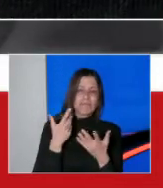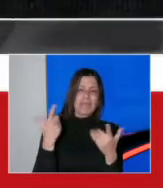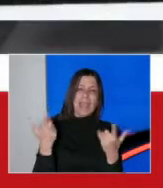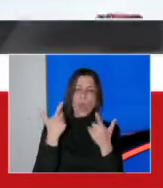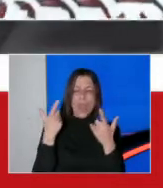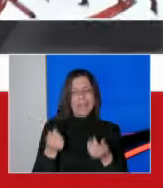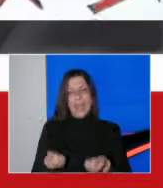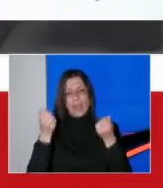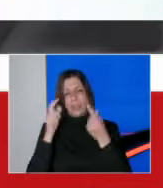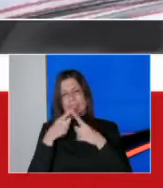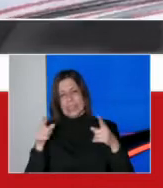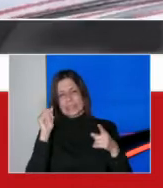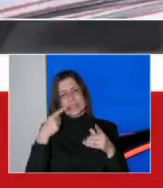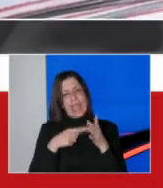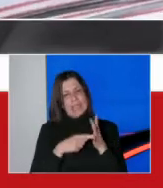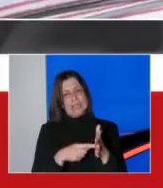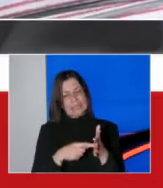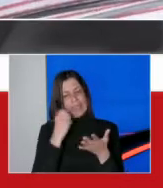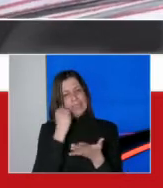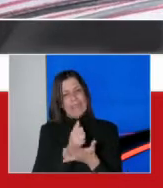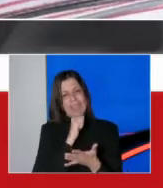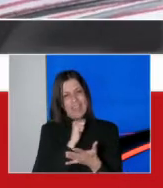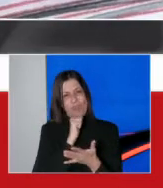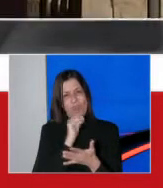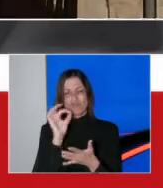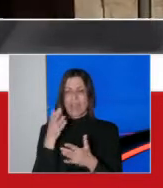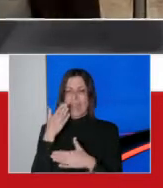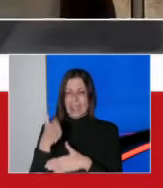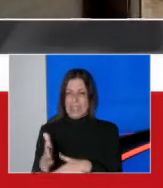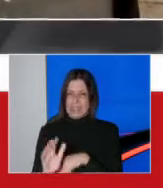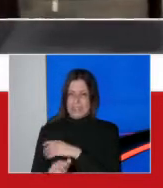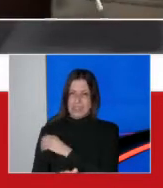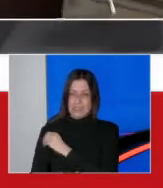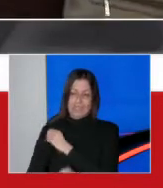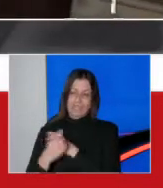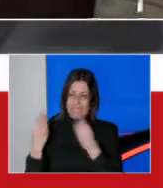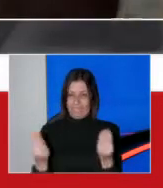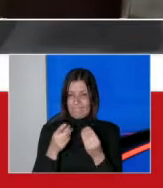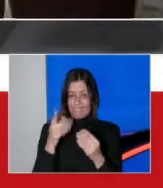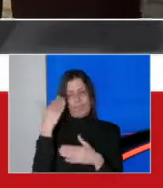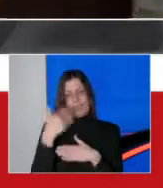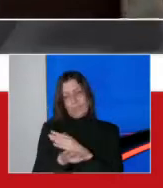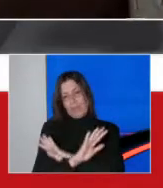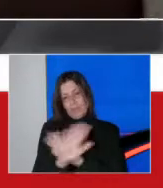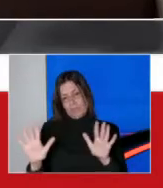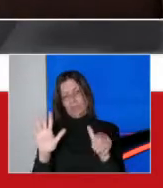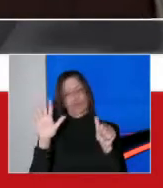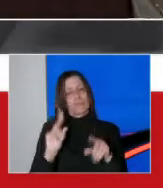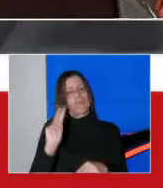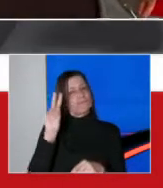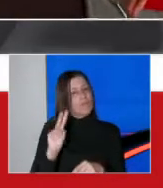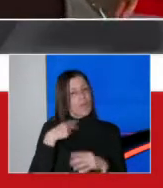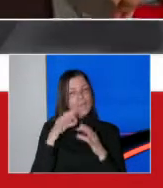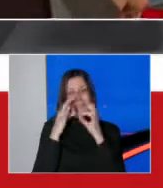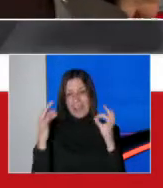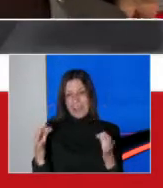תרבות, ודברים כאלה שהם צריכים להציג את התו הירוק שלנו כדי להיכנס אליהם. האירוע הזה נגמר בשישה בפברואר, ואז אנחנו נכנסים אל